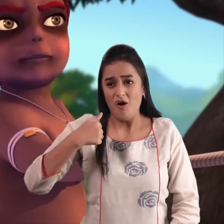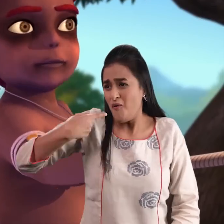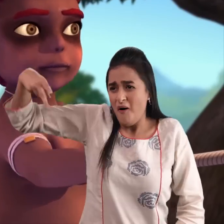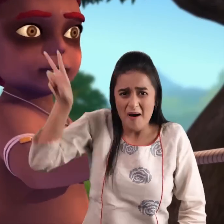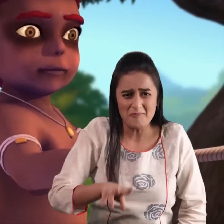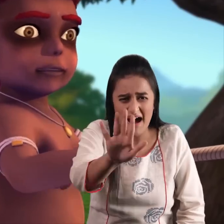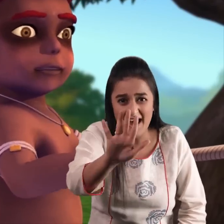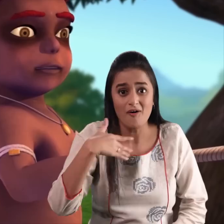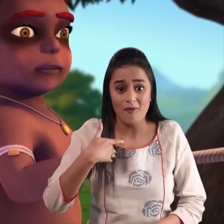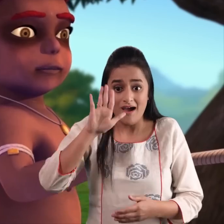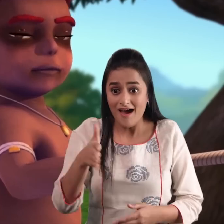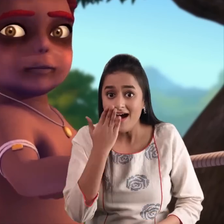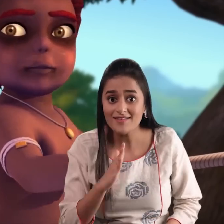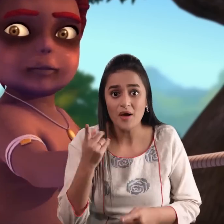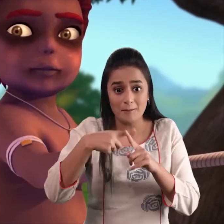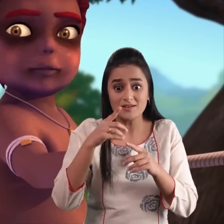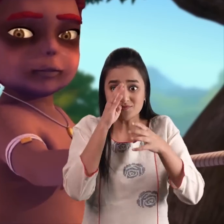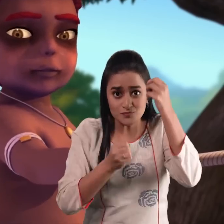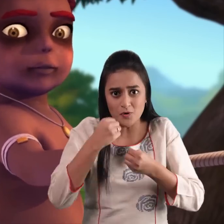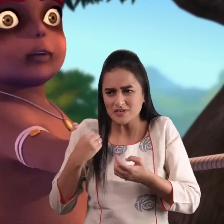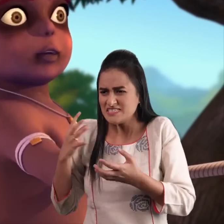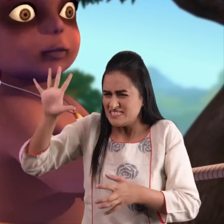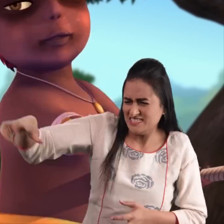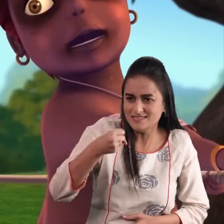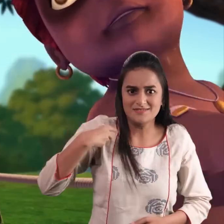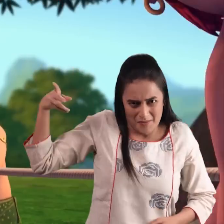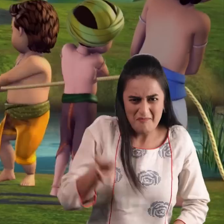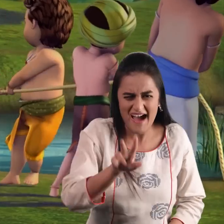मैं अभी आया मित्रों, तुम सबके लिए माखन और दूध वसूल के।